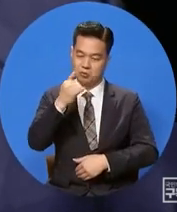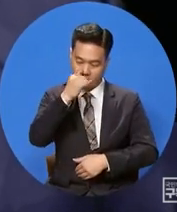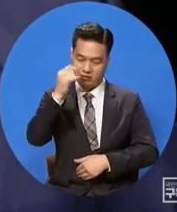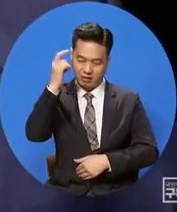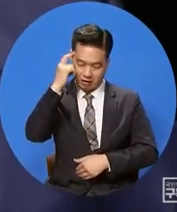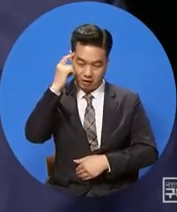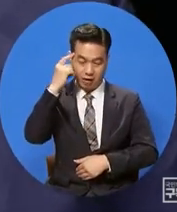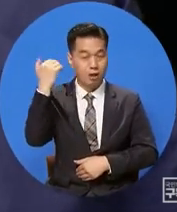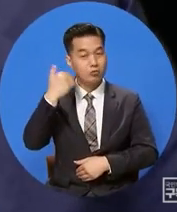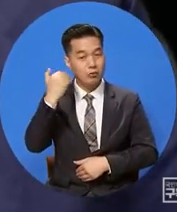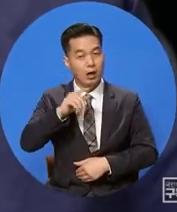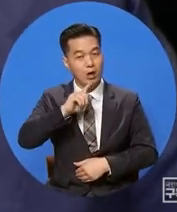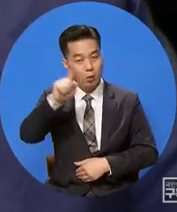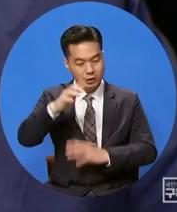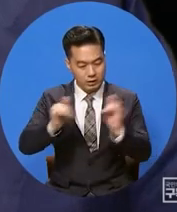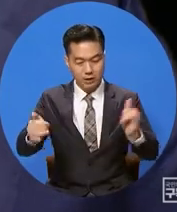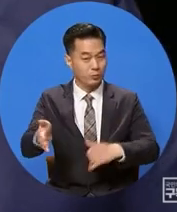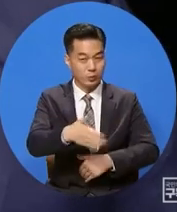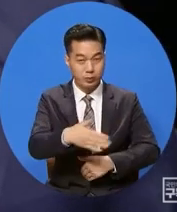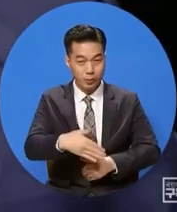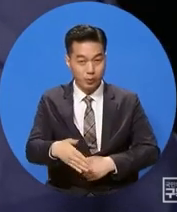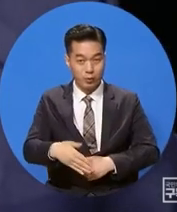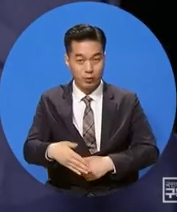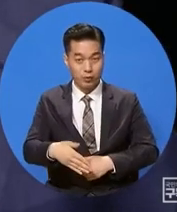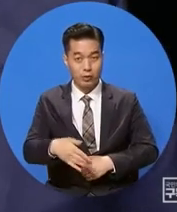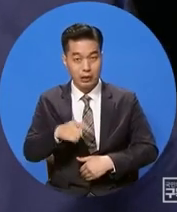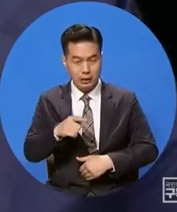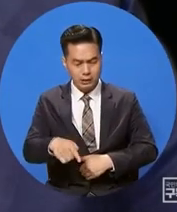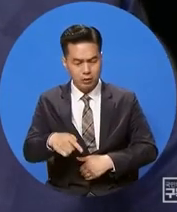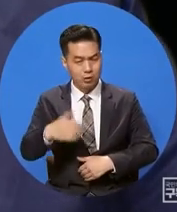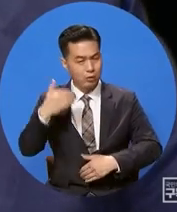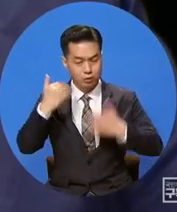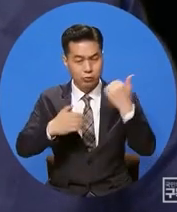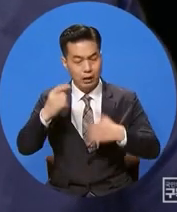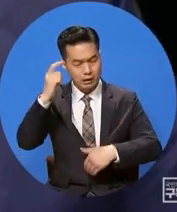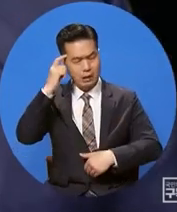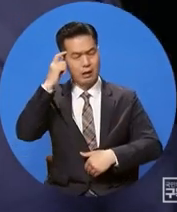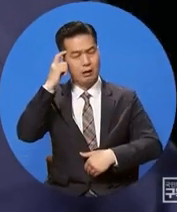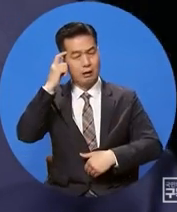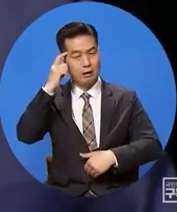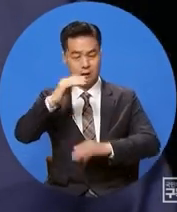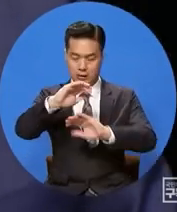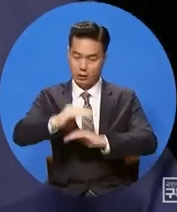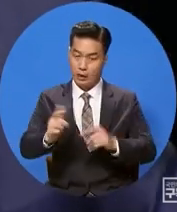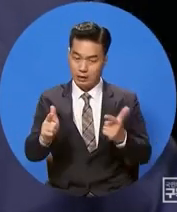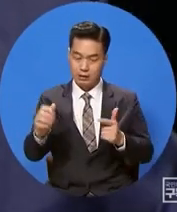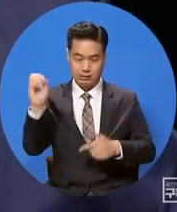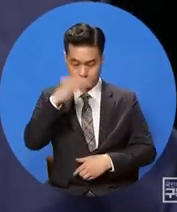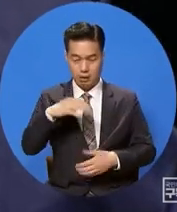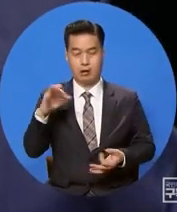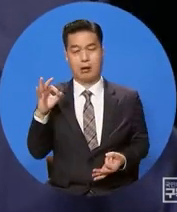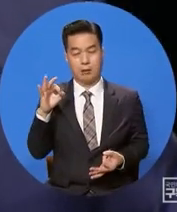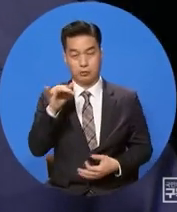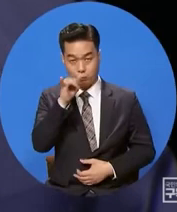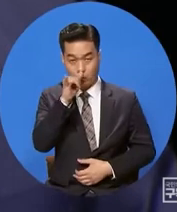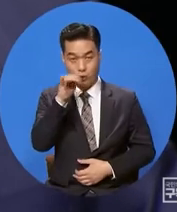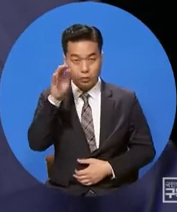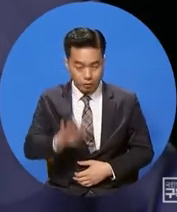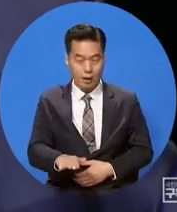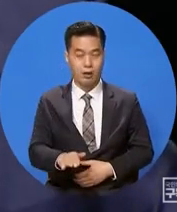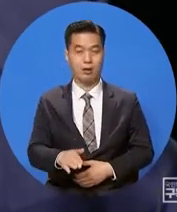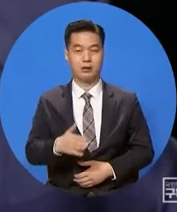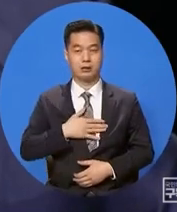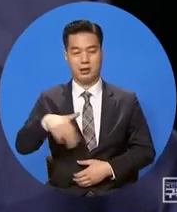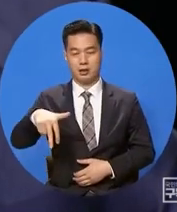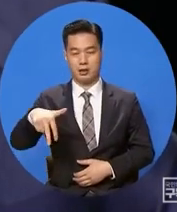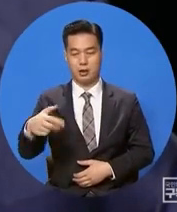왜냐하면 누가 고소한 사람도 없었거든요. 그렇다고 이거는 인지할 만한 사안은 아니다. 이래가지고 가만히 있었습니다. 그렇지만